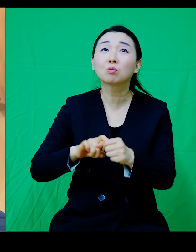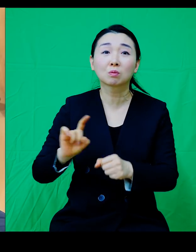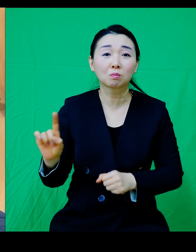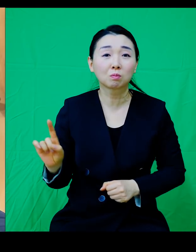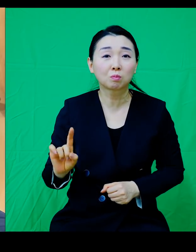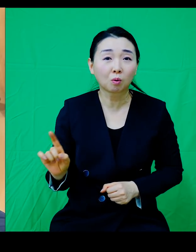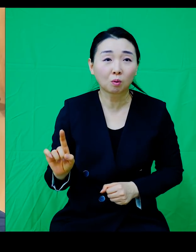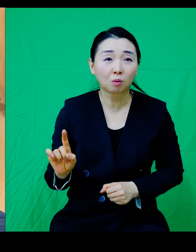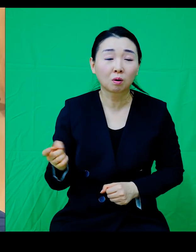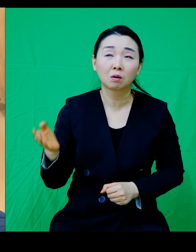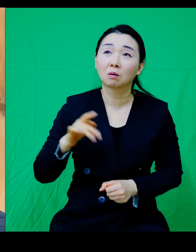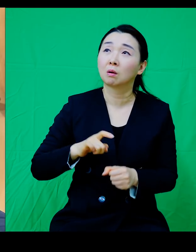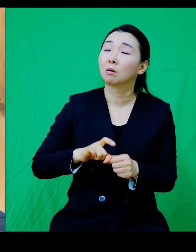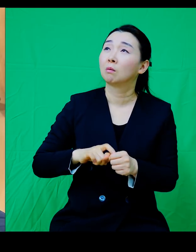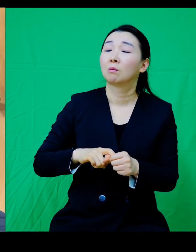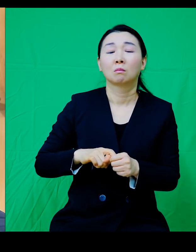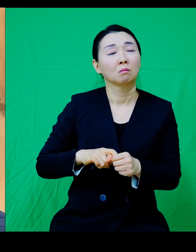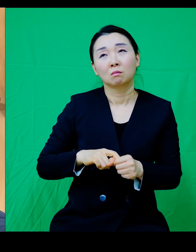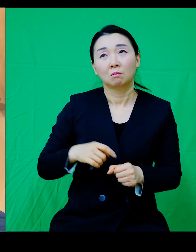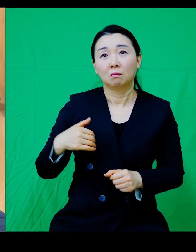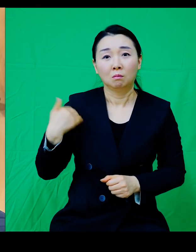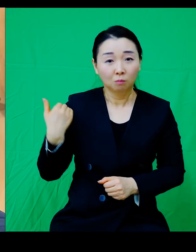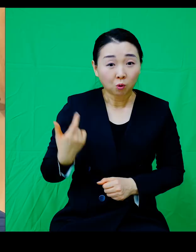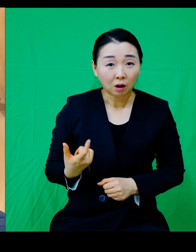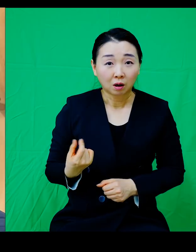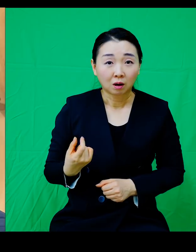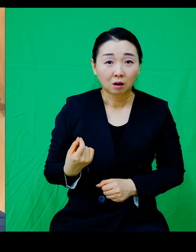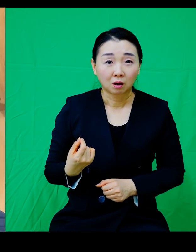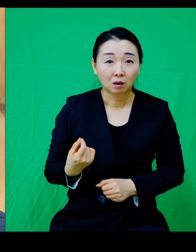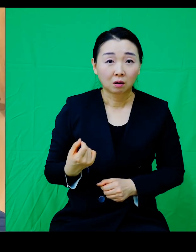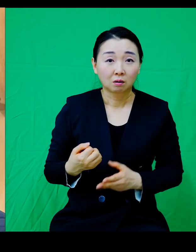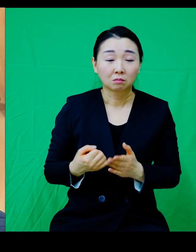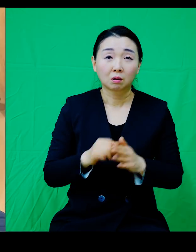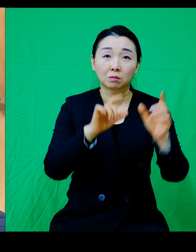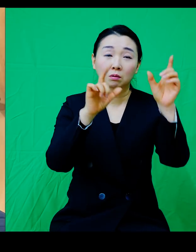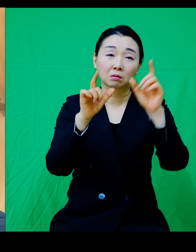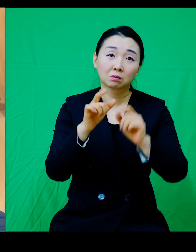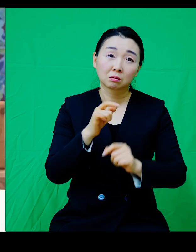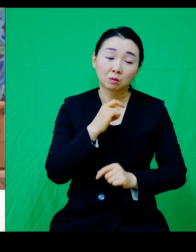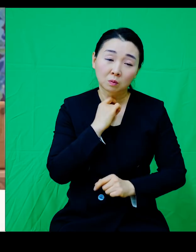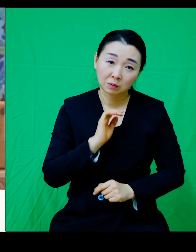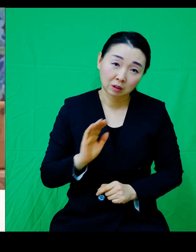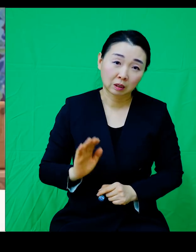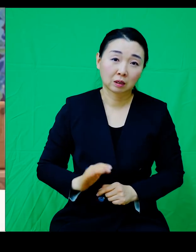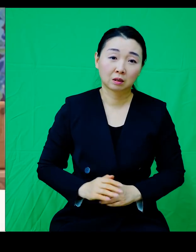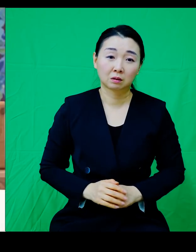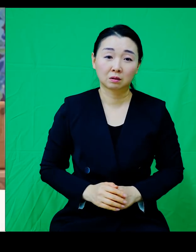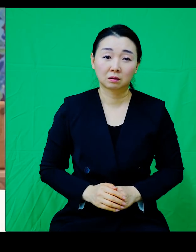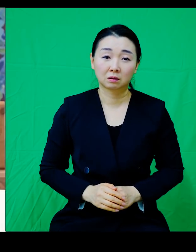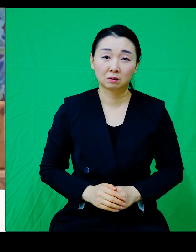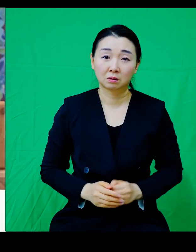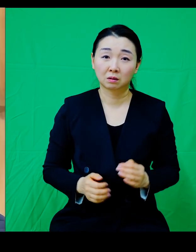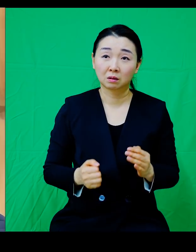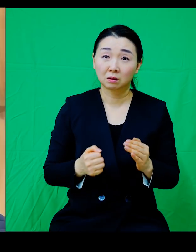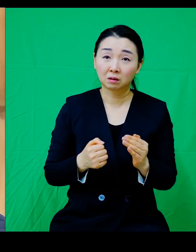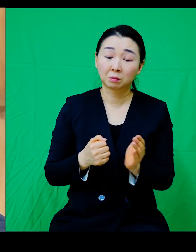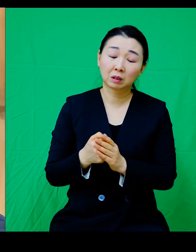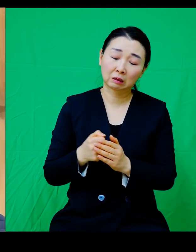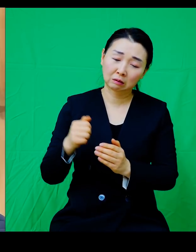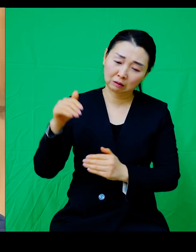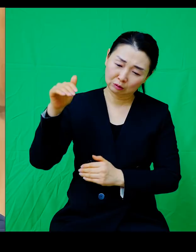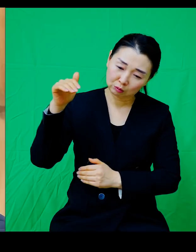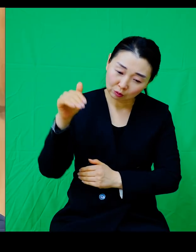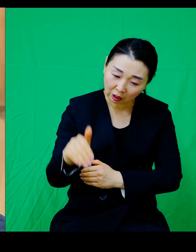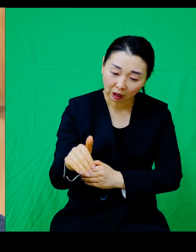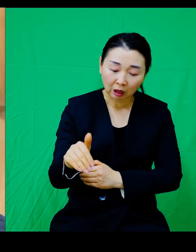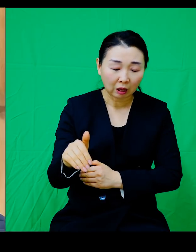쓰실까? 이런 목적을 자꾸 이렇게 잃어버리니까 살고 싶지가 않은 생각들이 계속 들었어요. 그래서 거의 이제